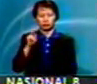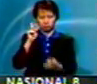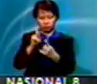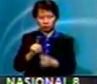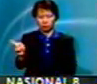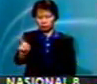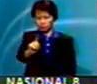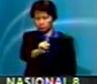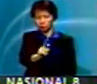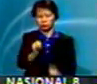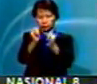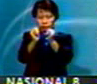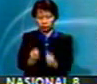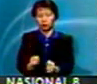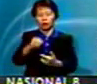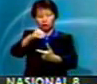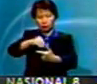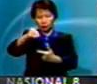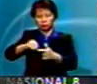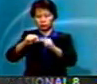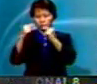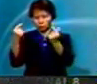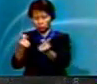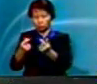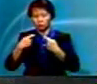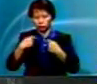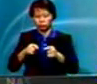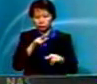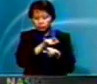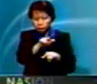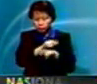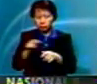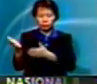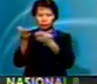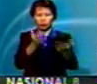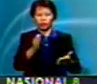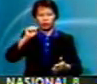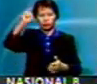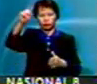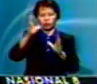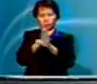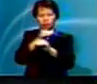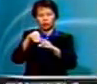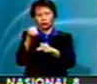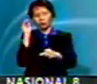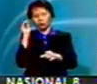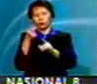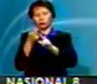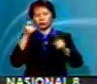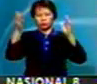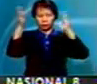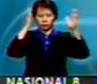kepada mana-mana individu atau kumpulan yang cuba menghasut membawa Sabah dan Sarawak keluar dari Malaysia.